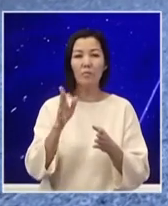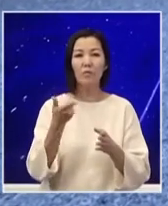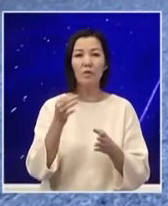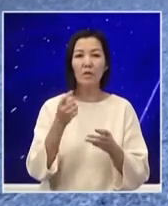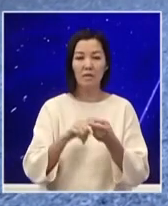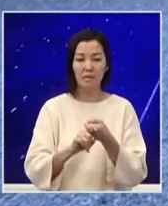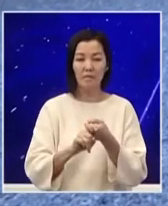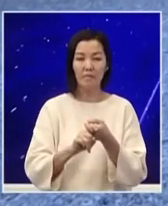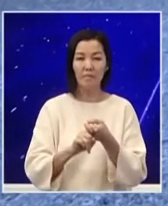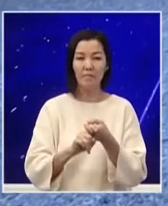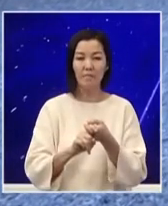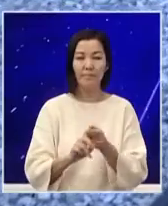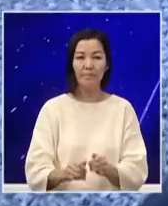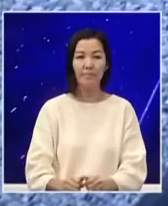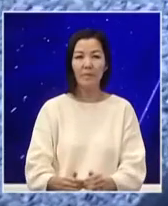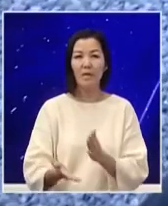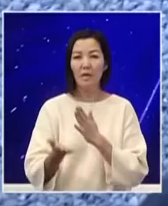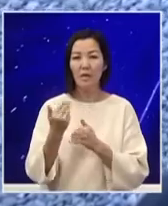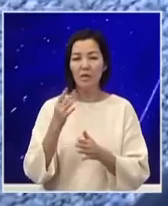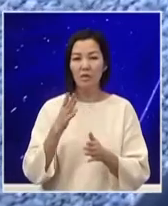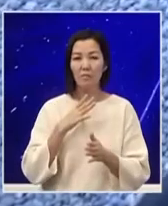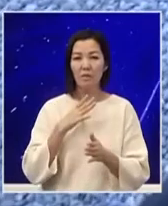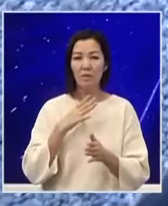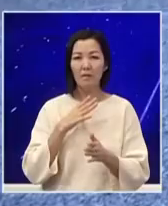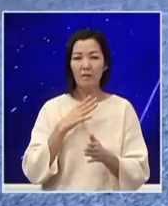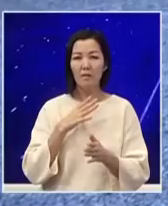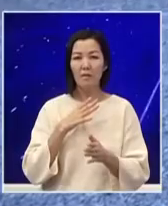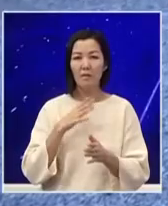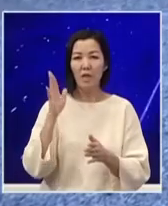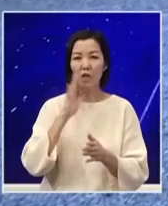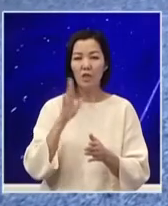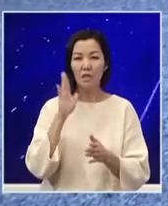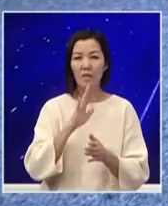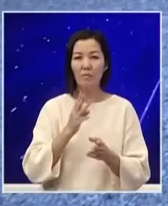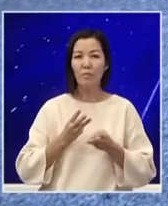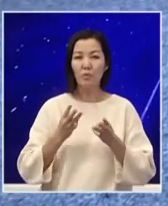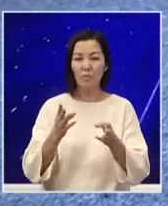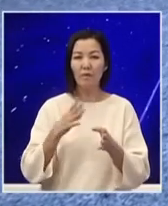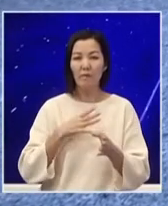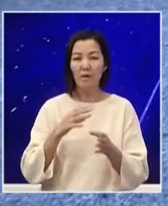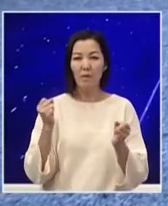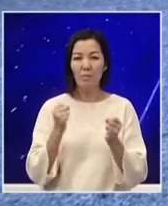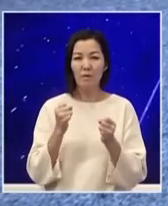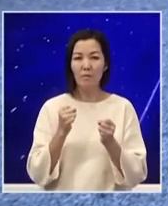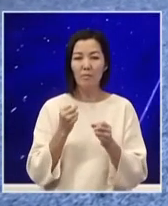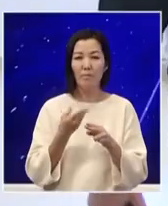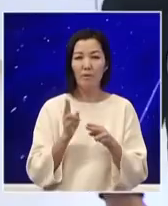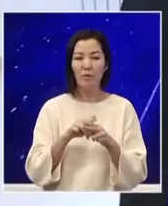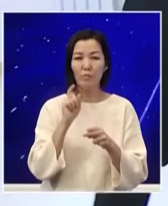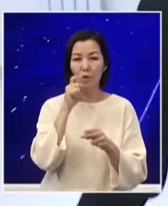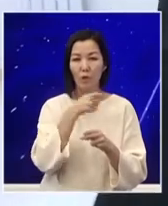на газовом топливе. Раньше у нас было на жидком топливе, было в школе прохладно, потому что мы экономили все